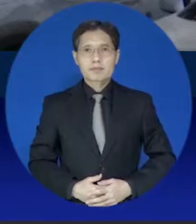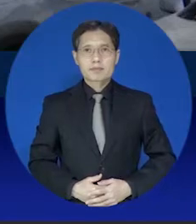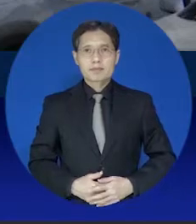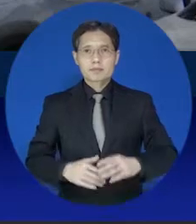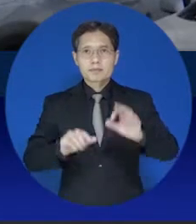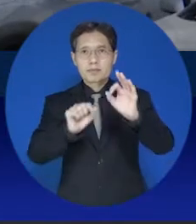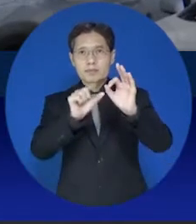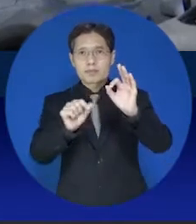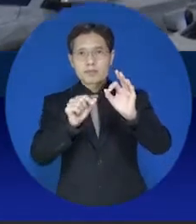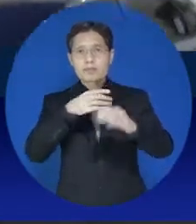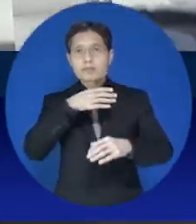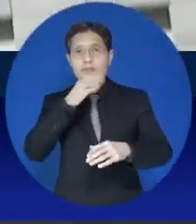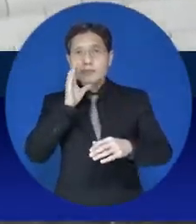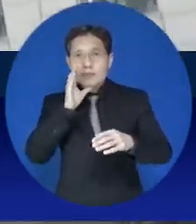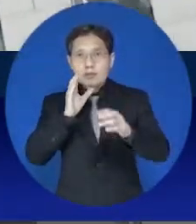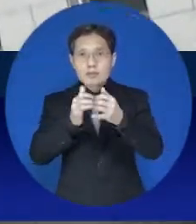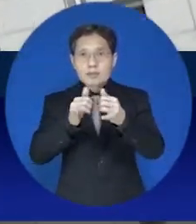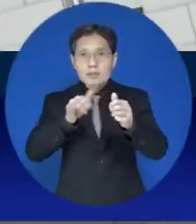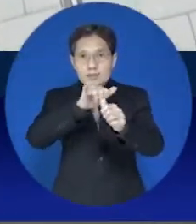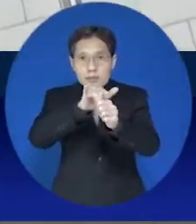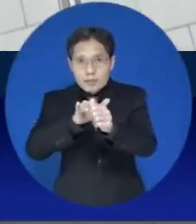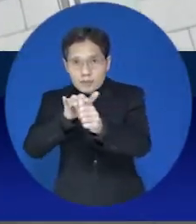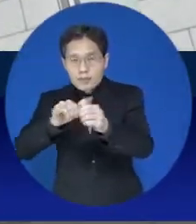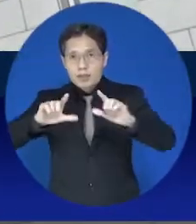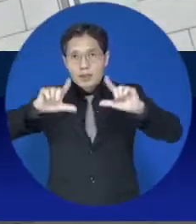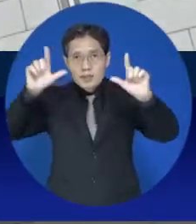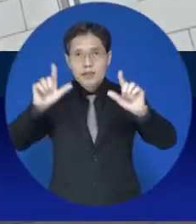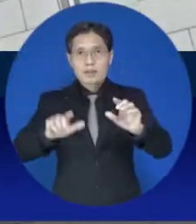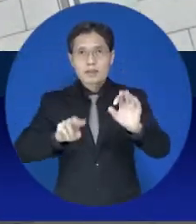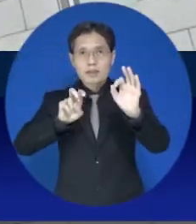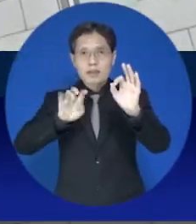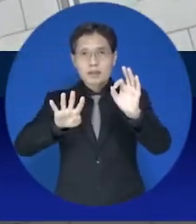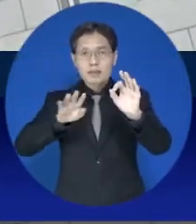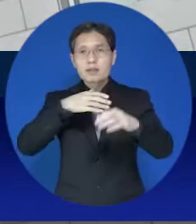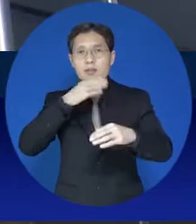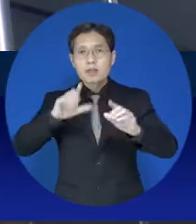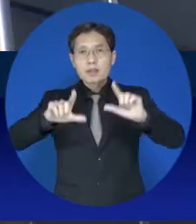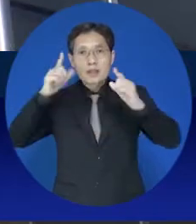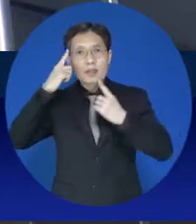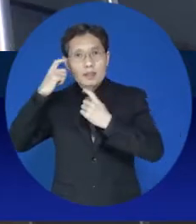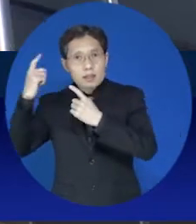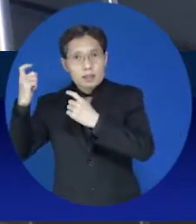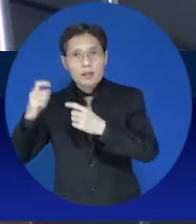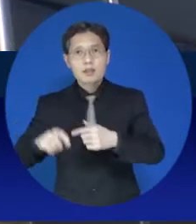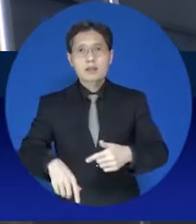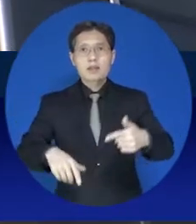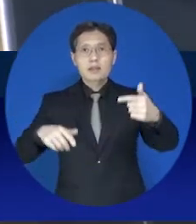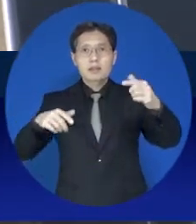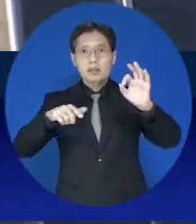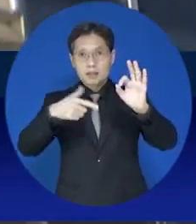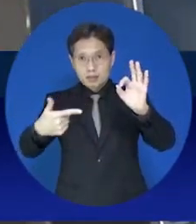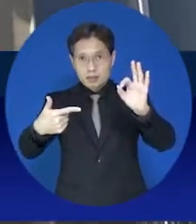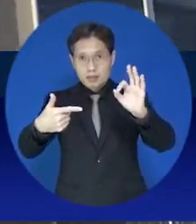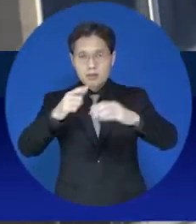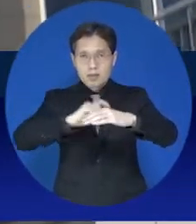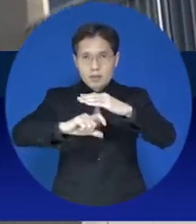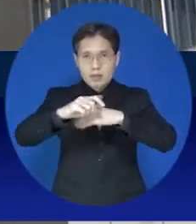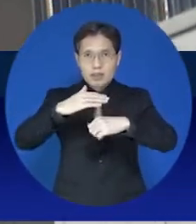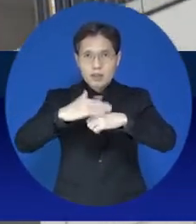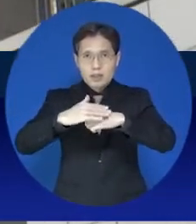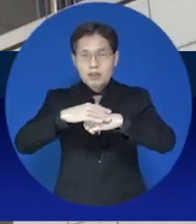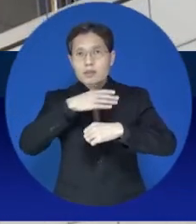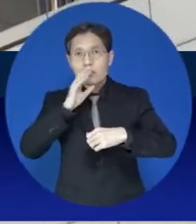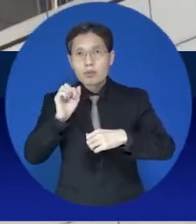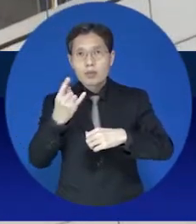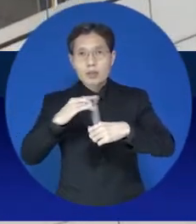10월 경로의 달을 맞아 제 2 14회 노인의 날 기념식 이 6일 오전 대구 노인 회관 대강당에서 대한노인회 대구시